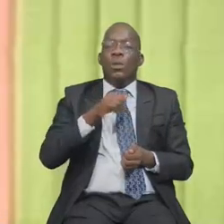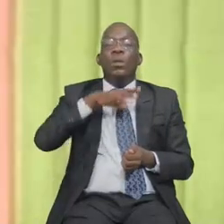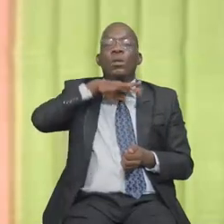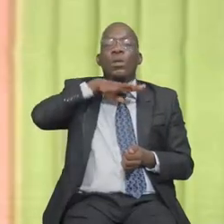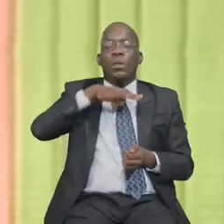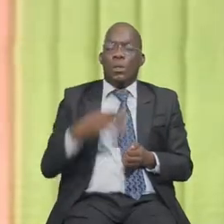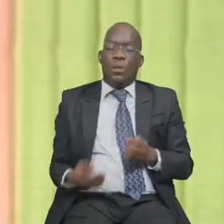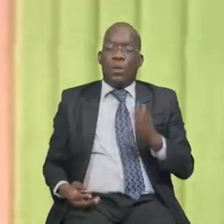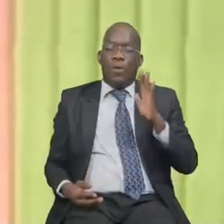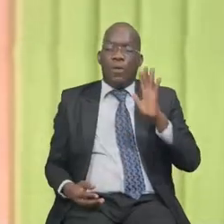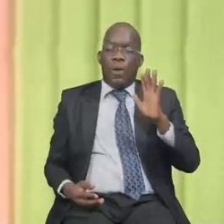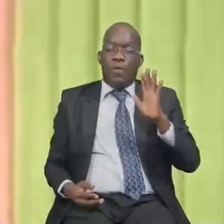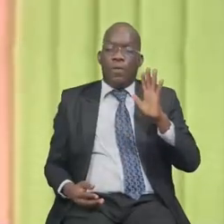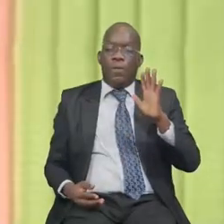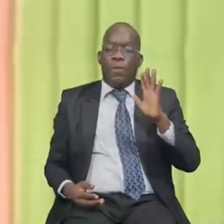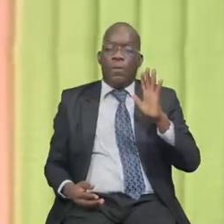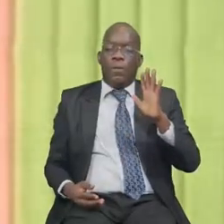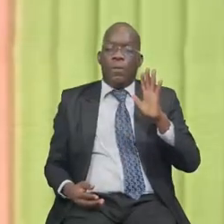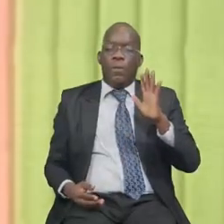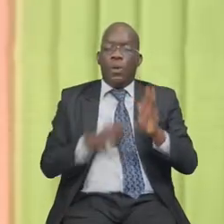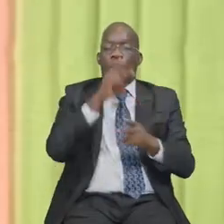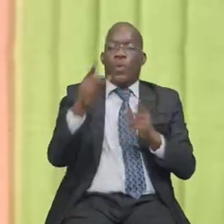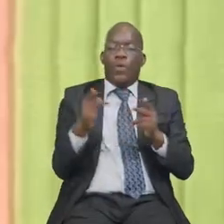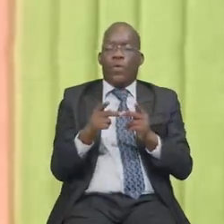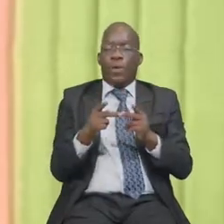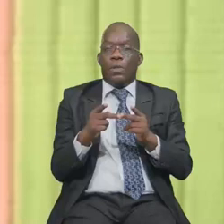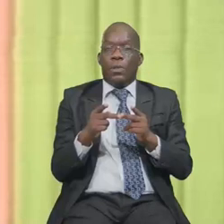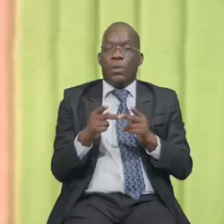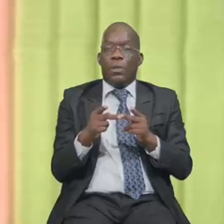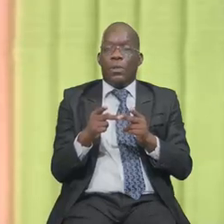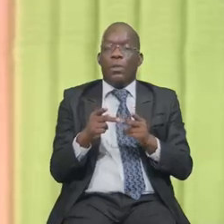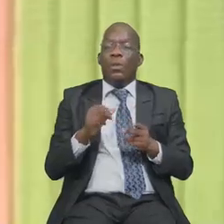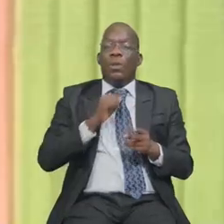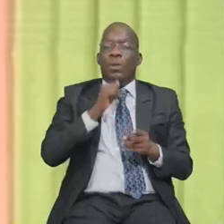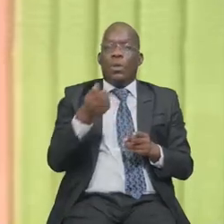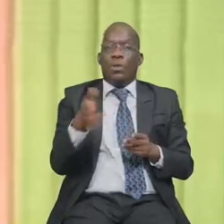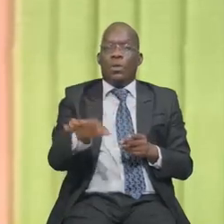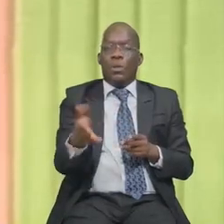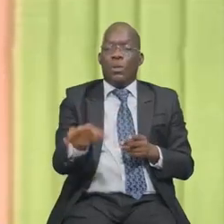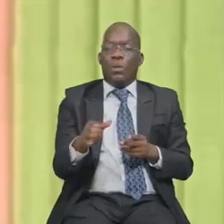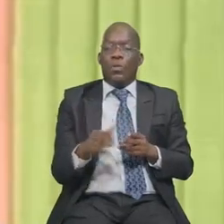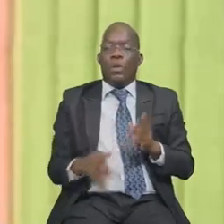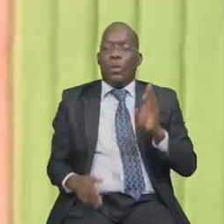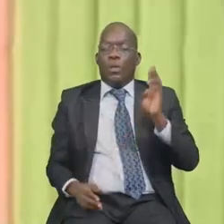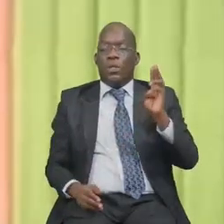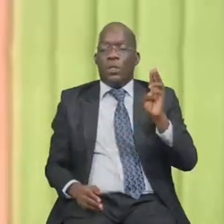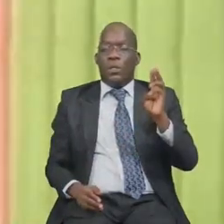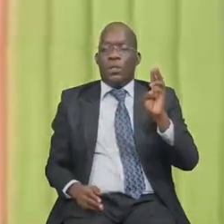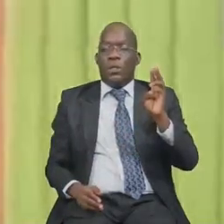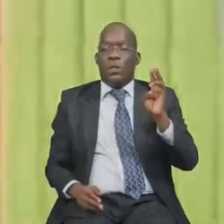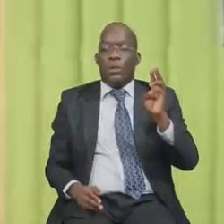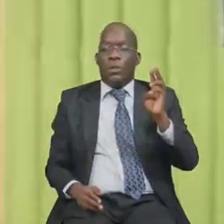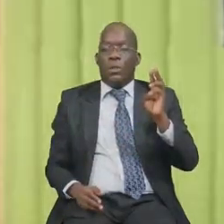Cinquièmement, parfait et ne pervertis pas. Sixièmement,